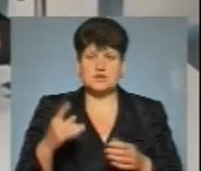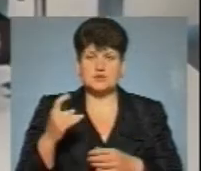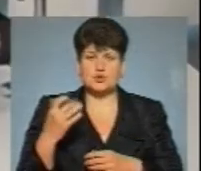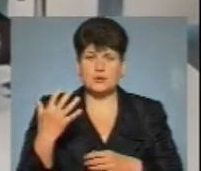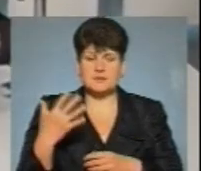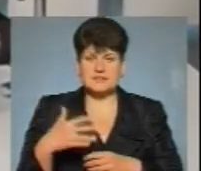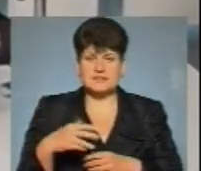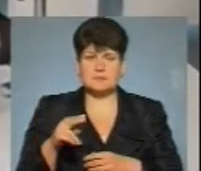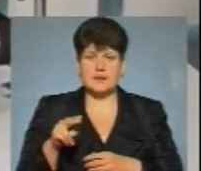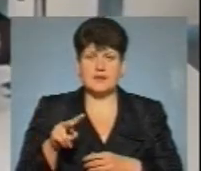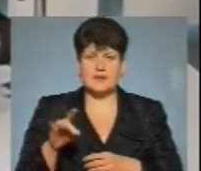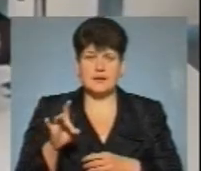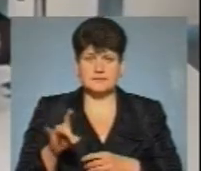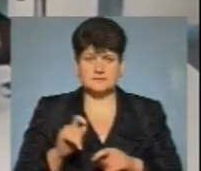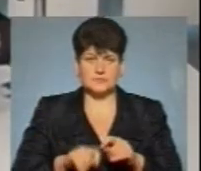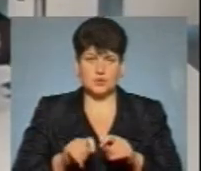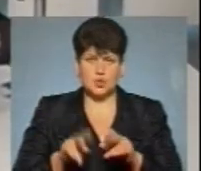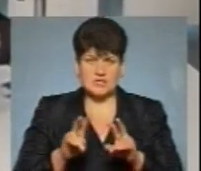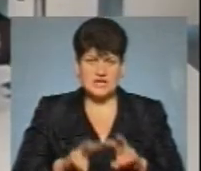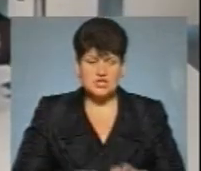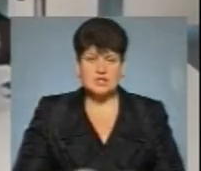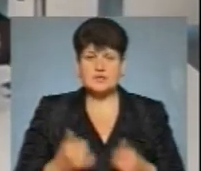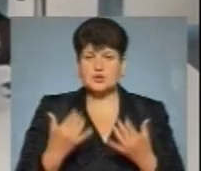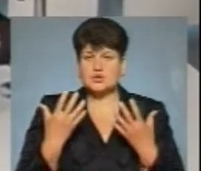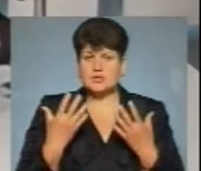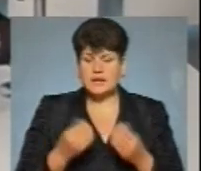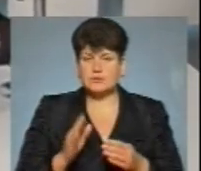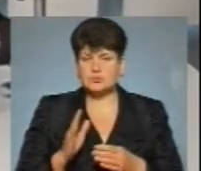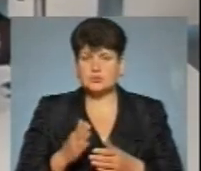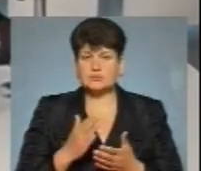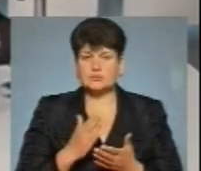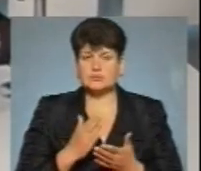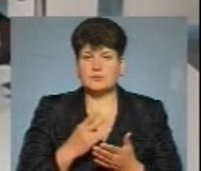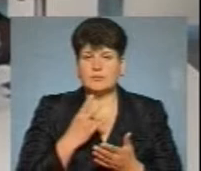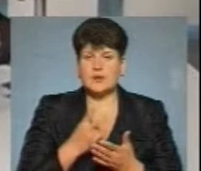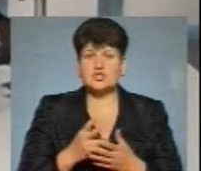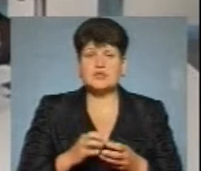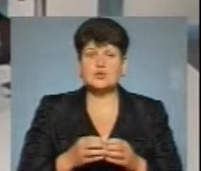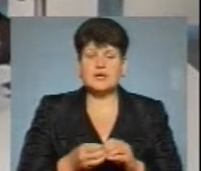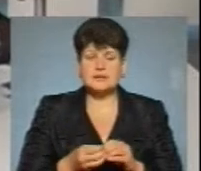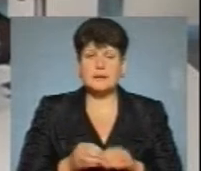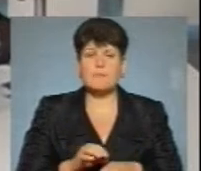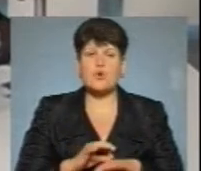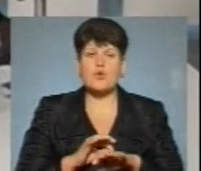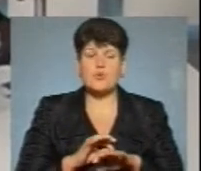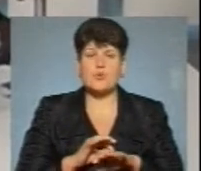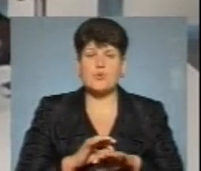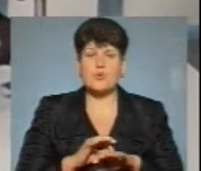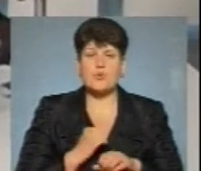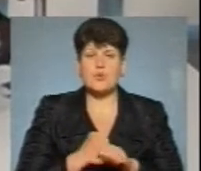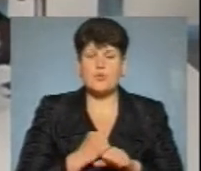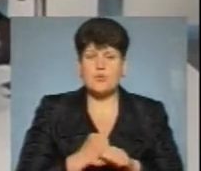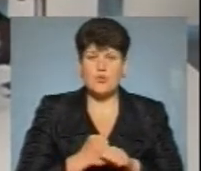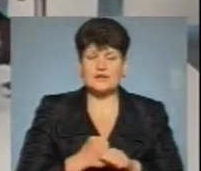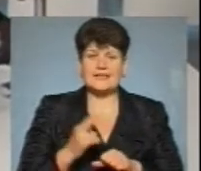ПЛР досліджень. І вже на сьогоднішній день ми будемо бачити результати відповідно якраз роботи